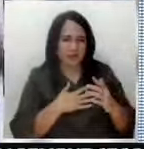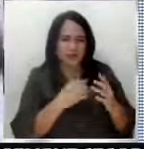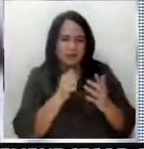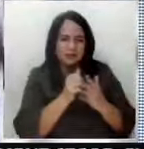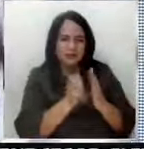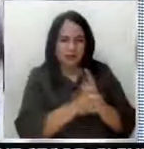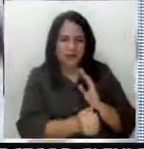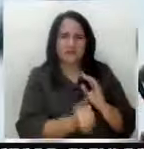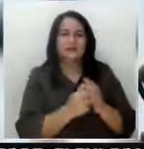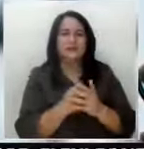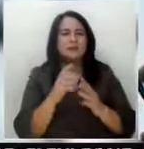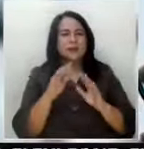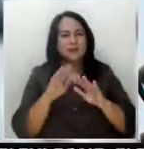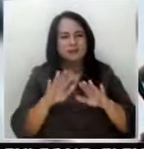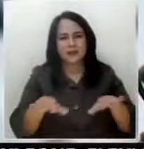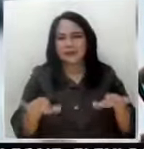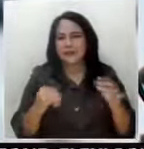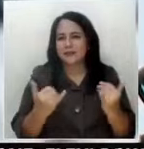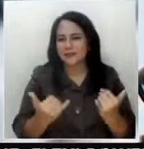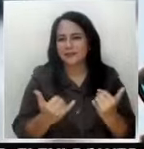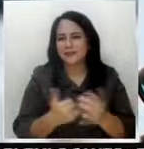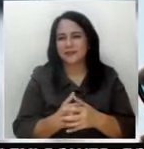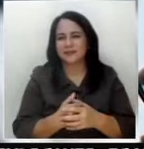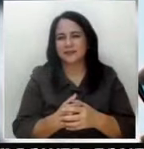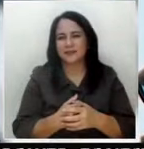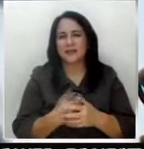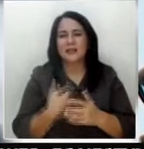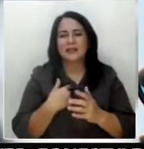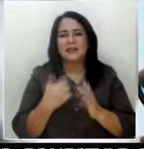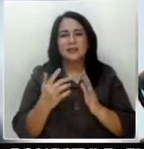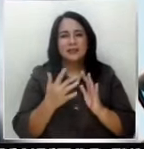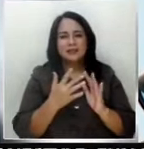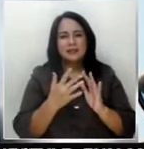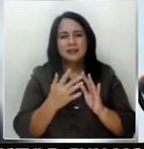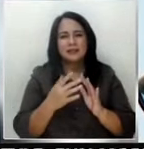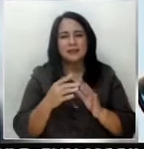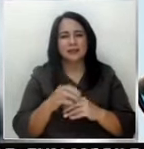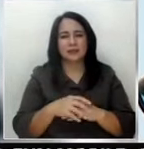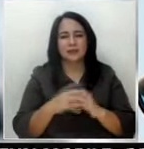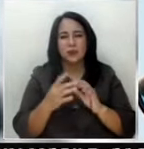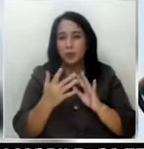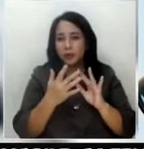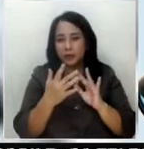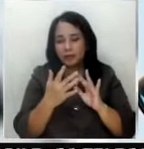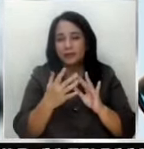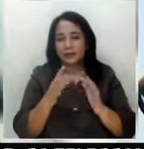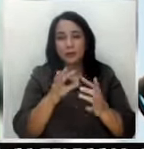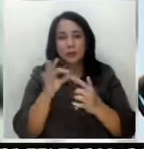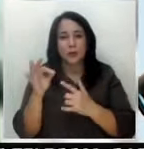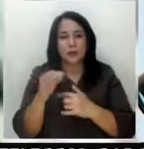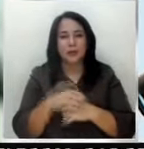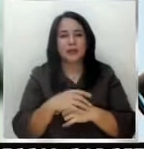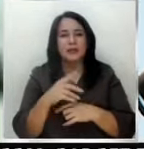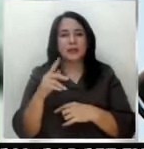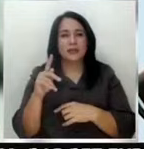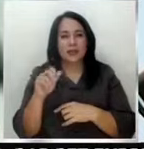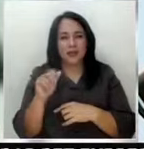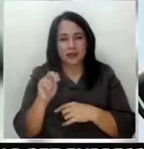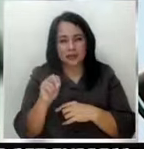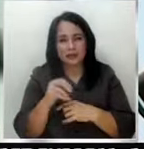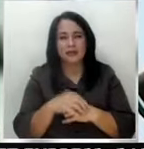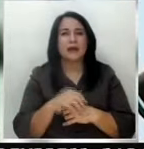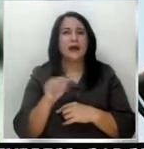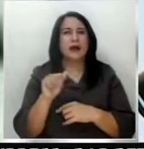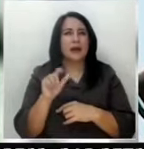mga kabataan po ngayon. Sa Net Makabata Star Male Online Category na pili, sina Ken Chan, Alden Richards